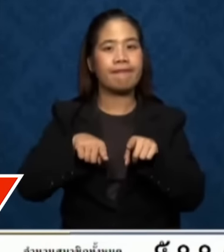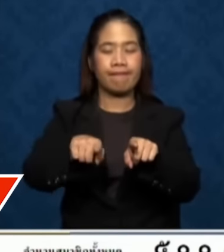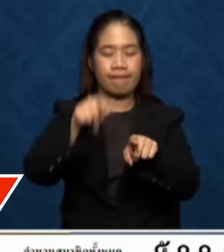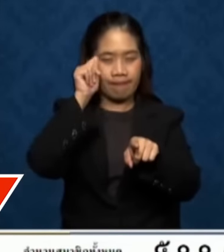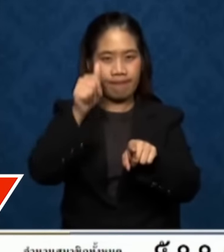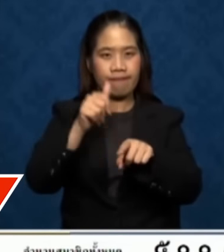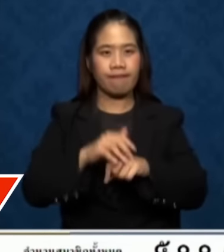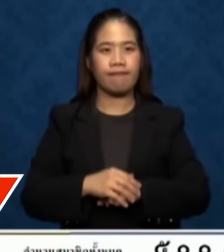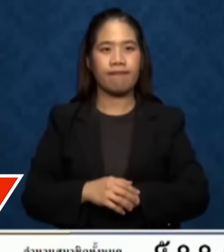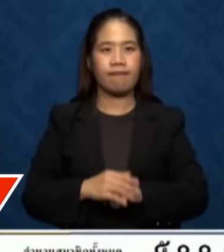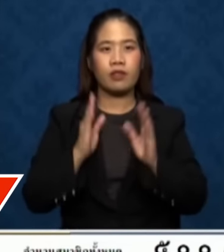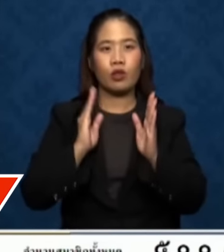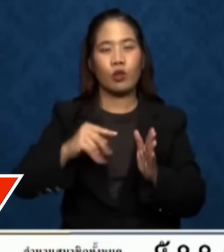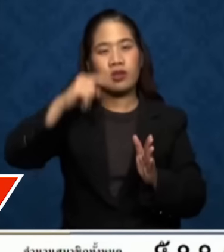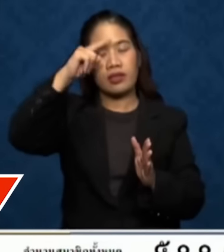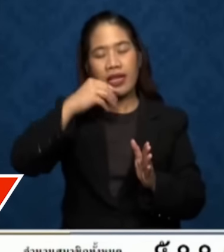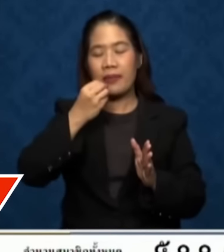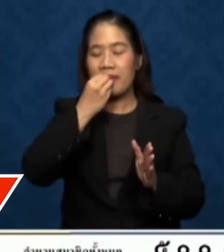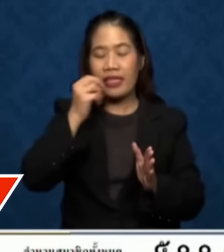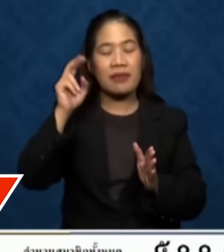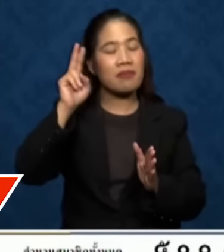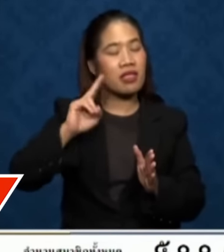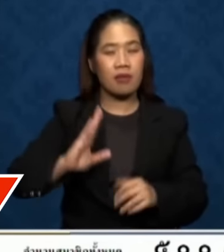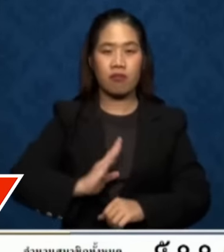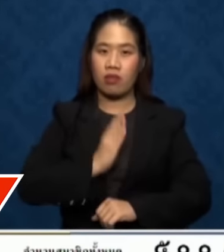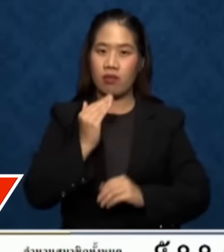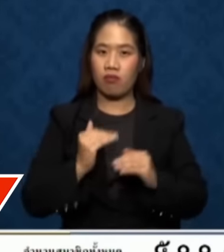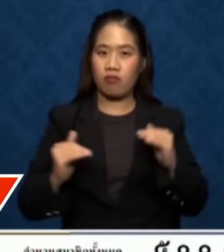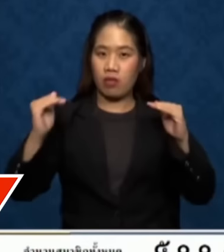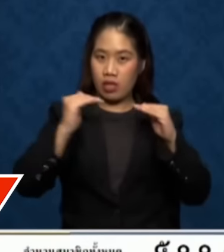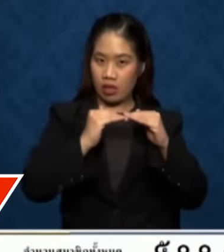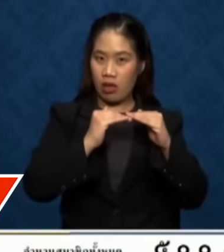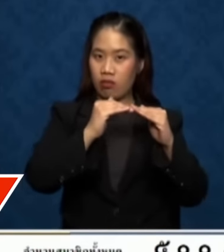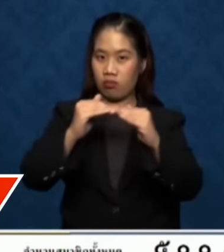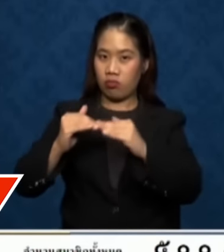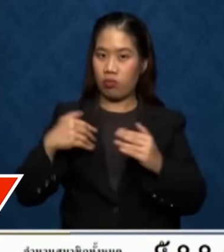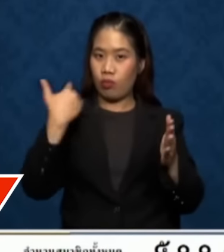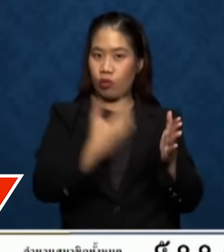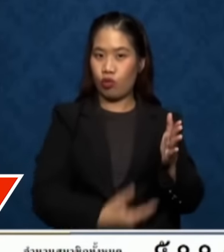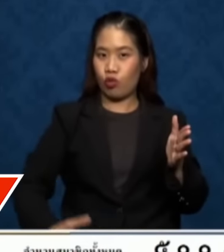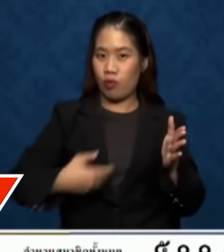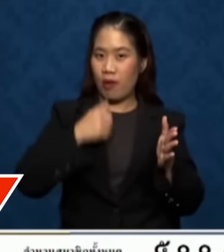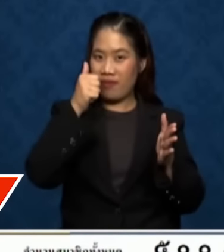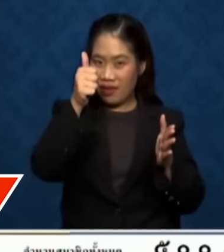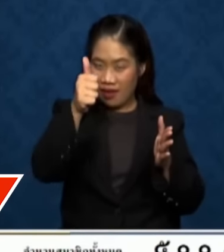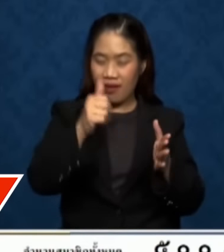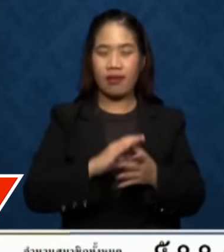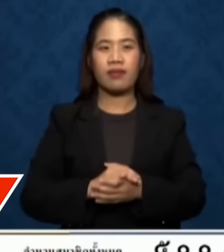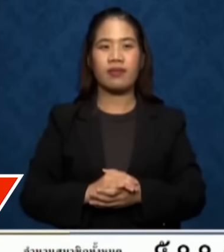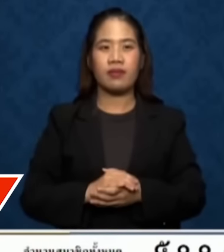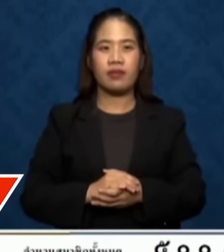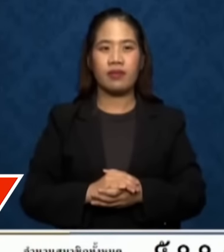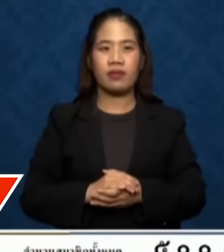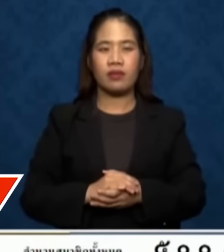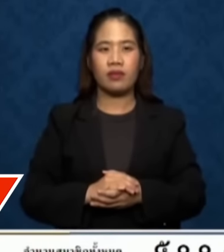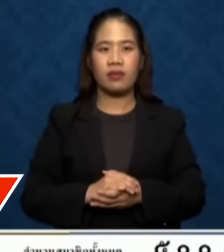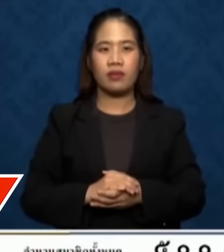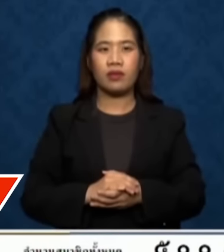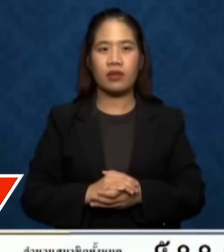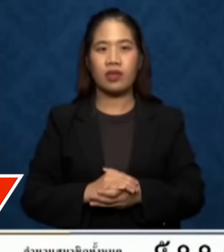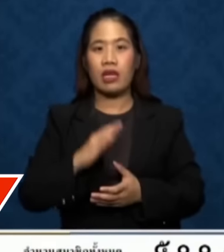ค่ะคนไทยมีกินมีใช้มีเกียรติมีศักดิ์ศรีไปพร้อมสุขภาพดีได้ค่ะและต่